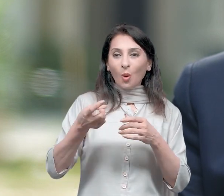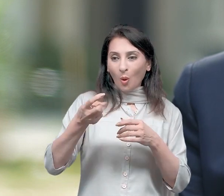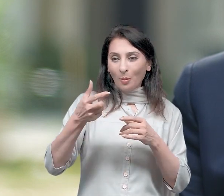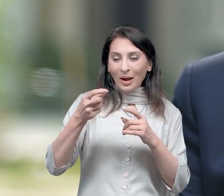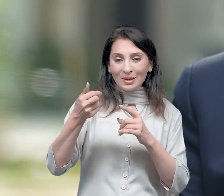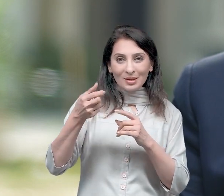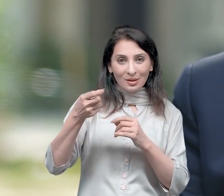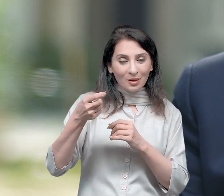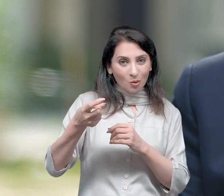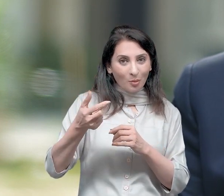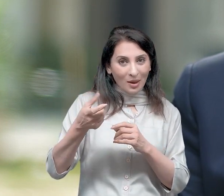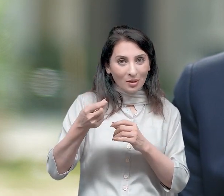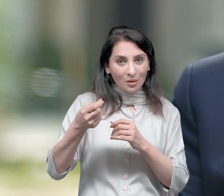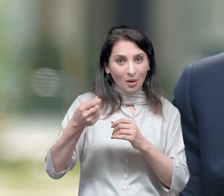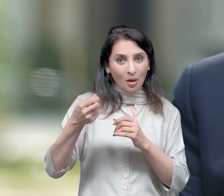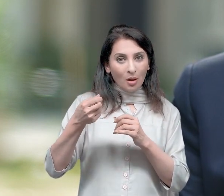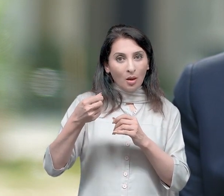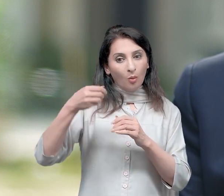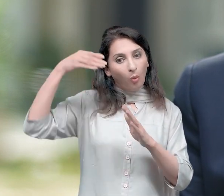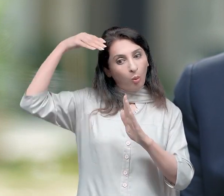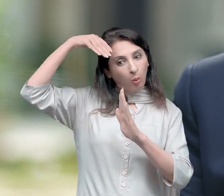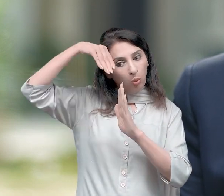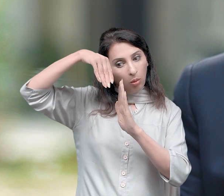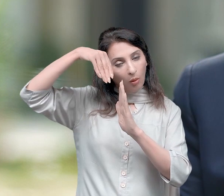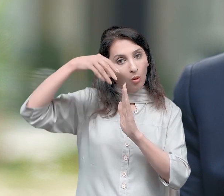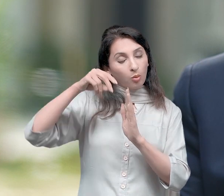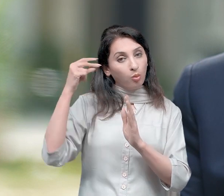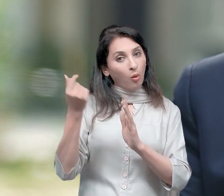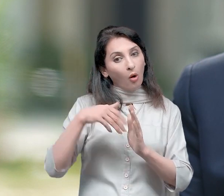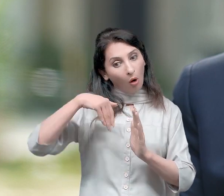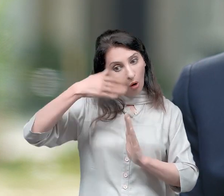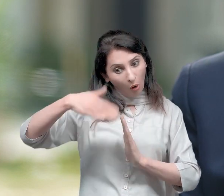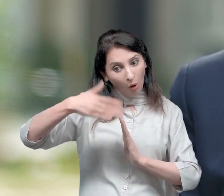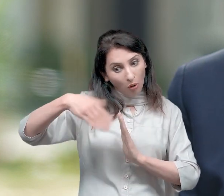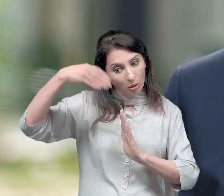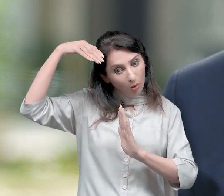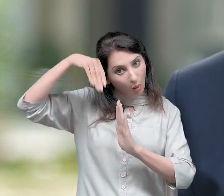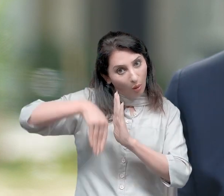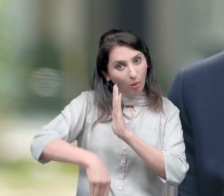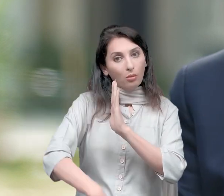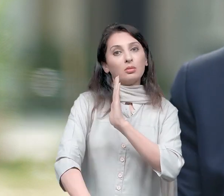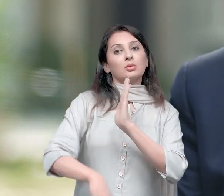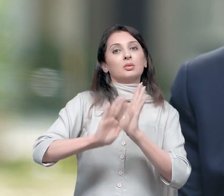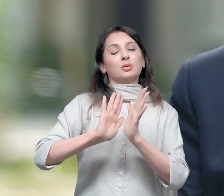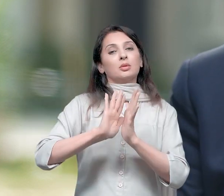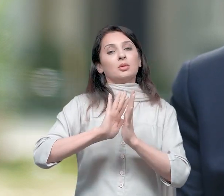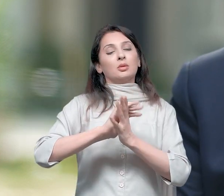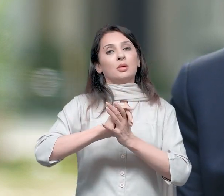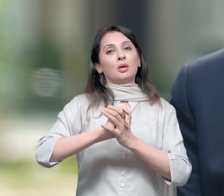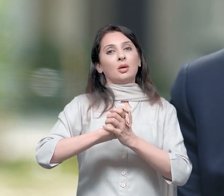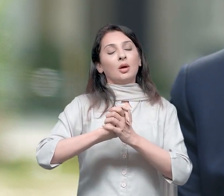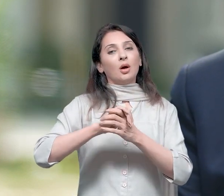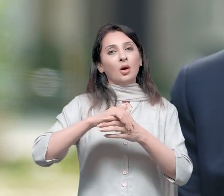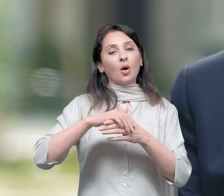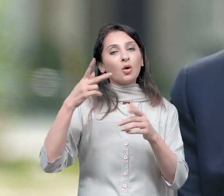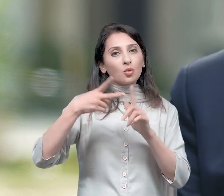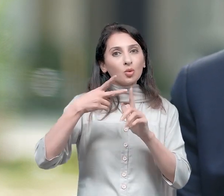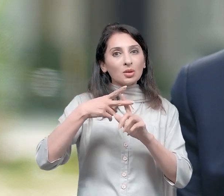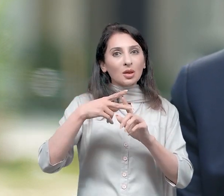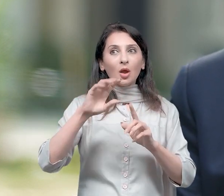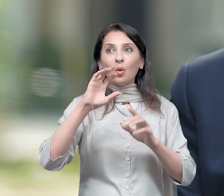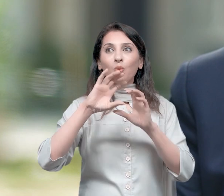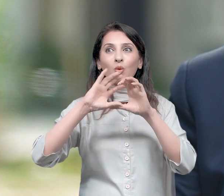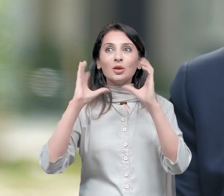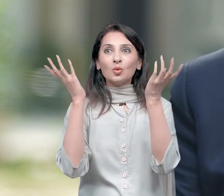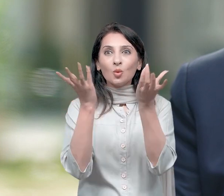ول ہیو اے فری فال، وہ بہت زیادہ اس کی ویلیو میں کمی آ جاتی ہے۔ دوسرے، پوری دنیا آپ سے کام کرنا چھوڑ دیتی